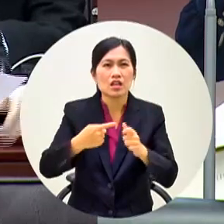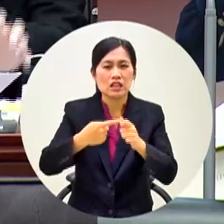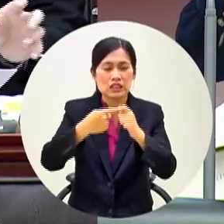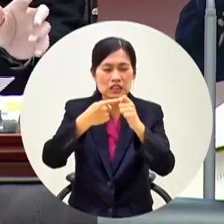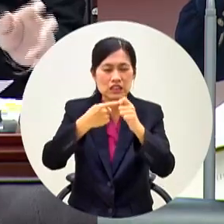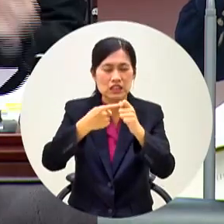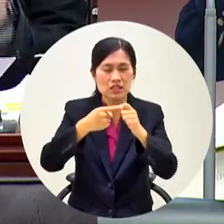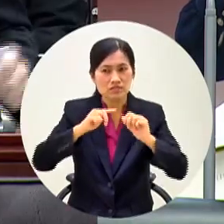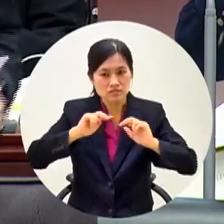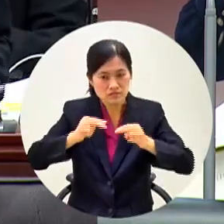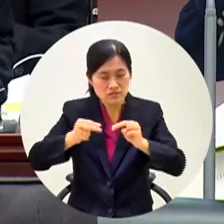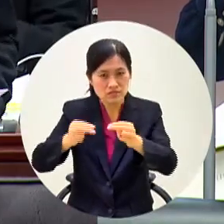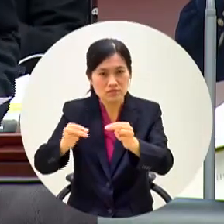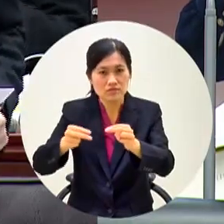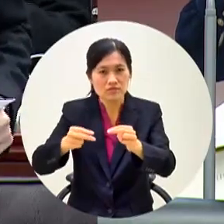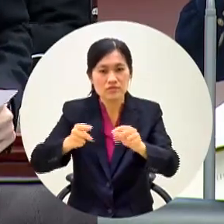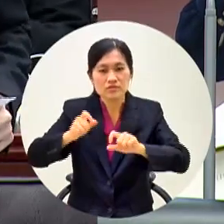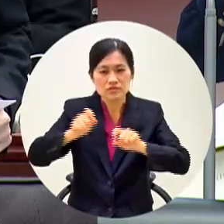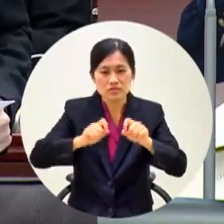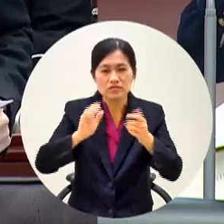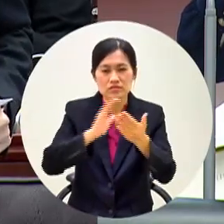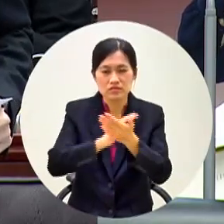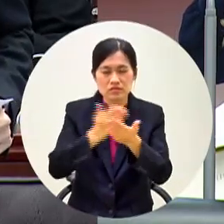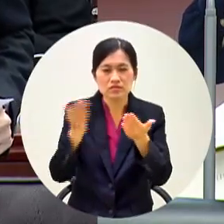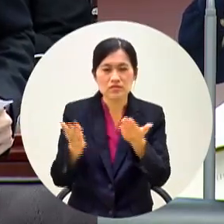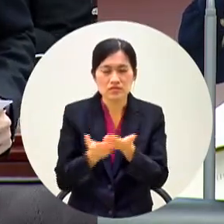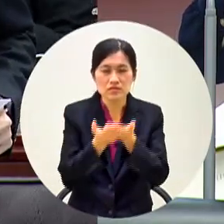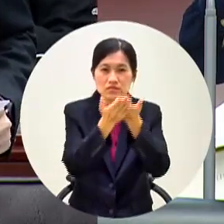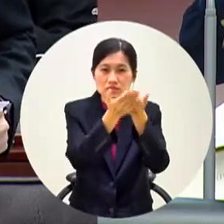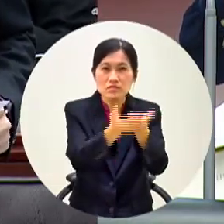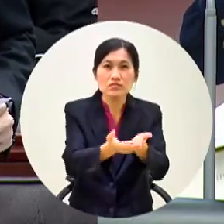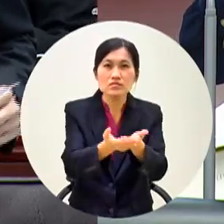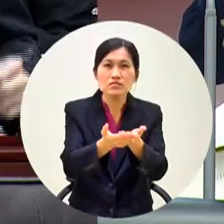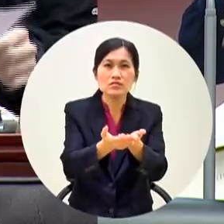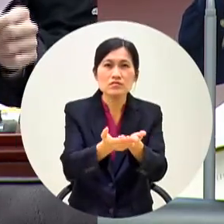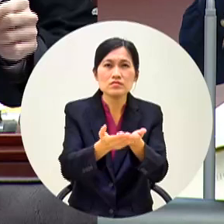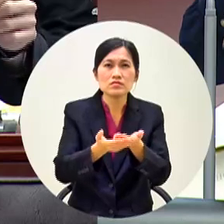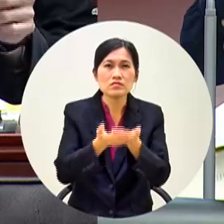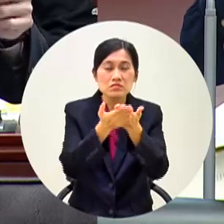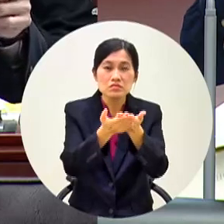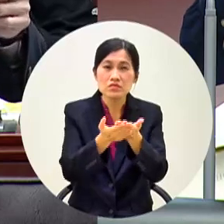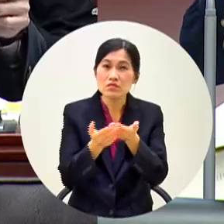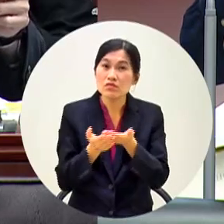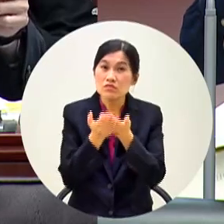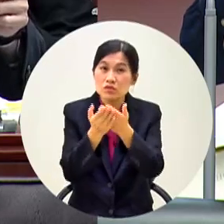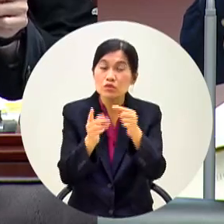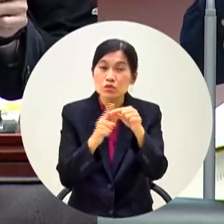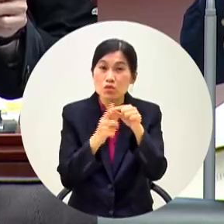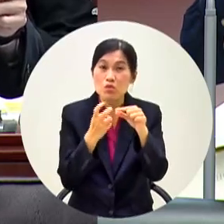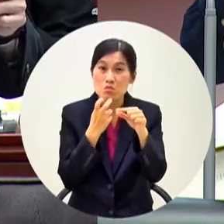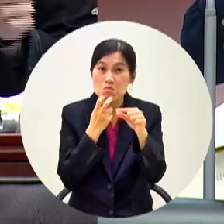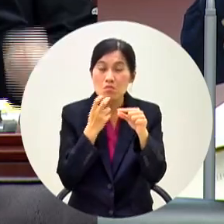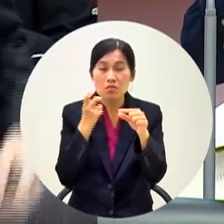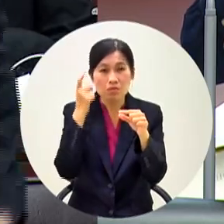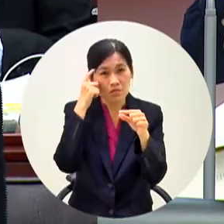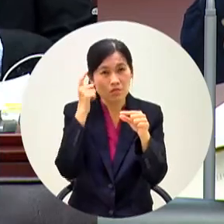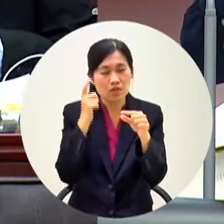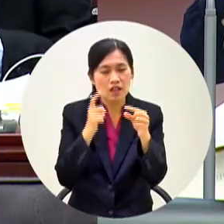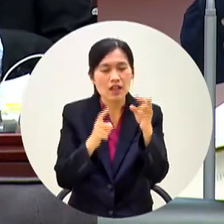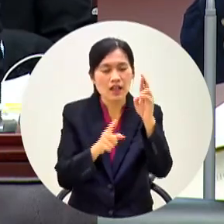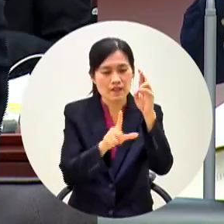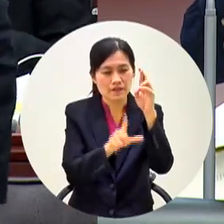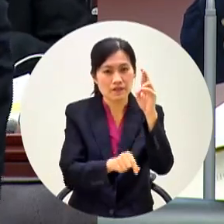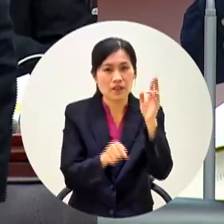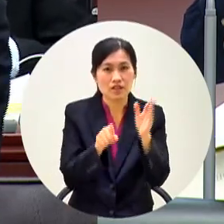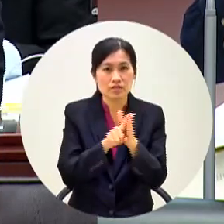修订，然后把计划书提出来。 计划书提出来的意思是送中央吗？3月。 我们在12月的时候，